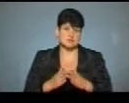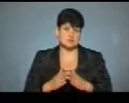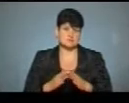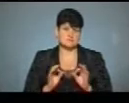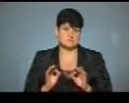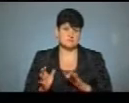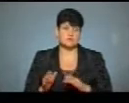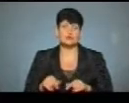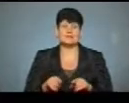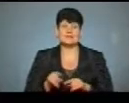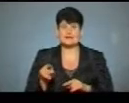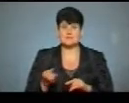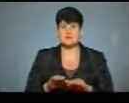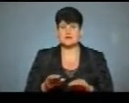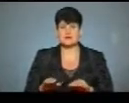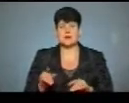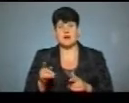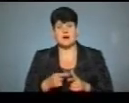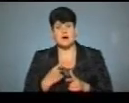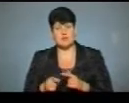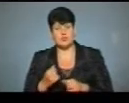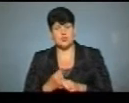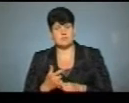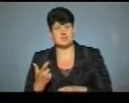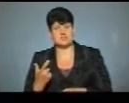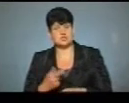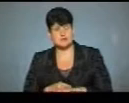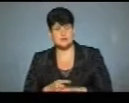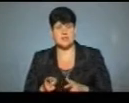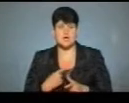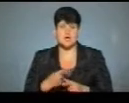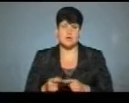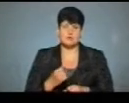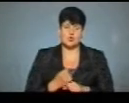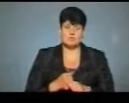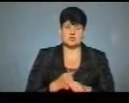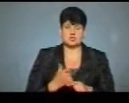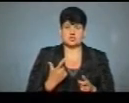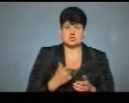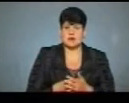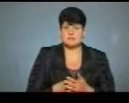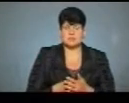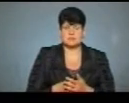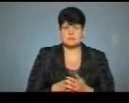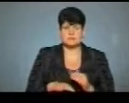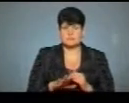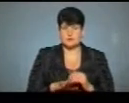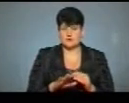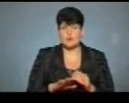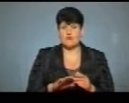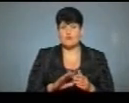спалах. То таким дітям вони або роблять щеплення, або роблять щеплення на дільницях, або роблять щеплення в